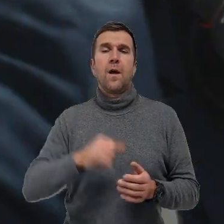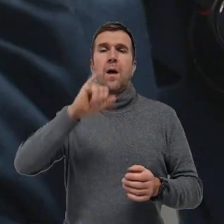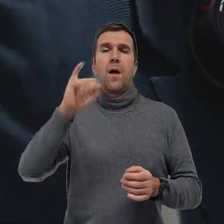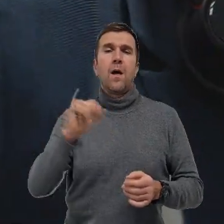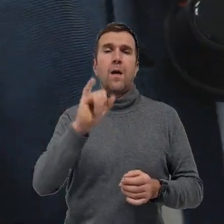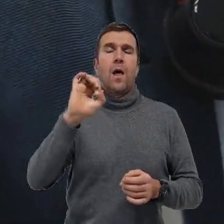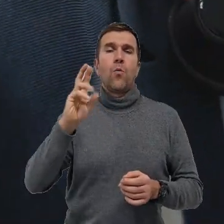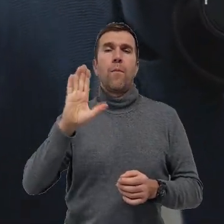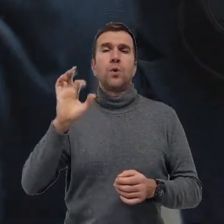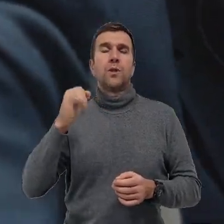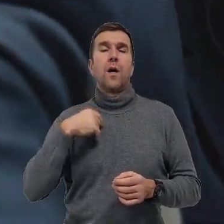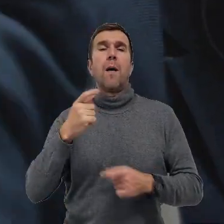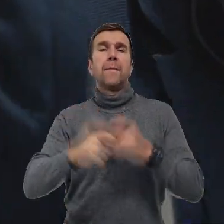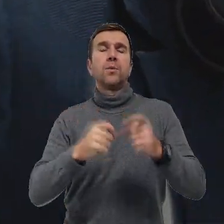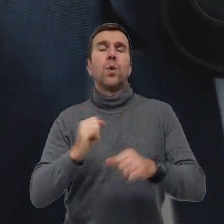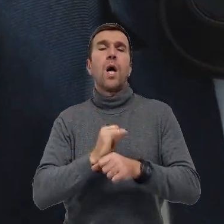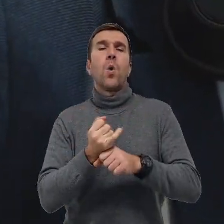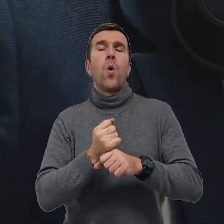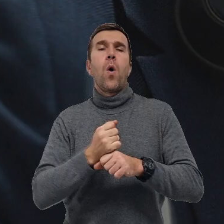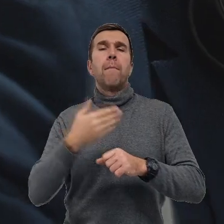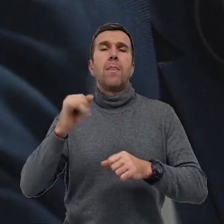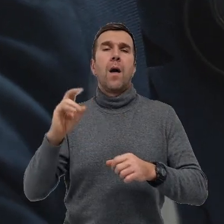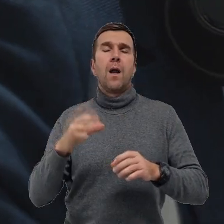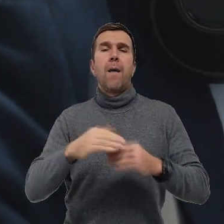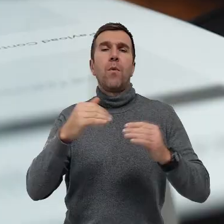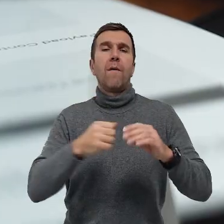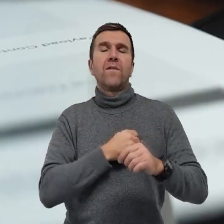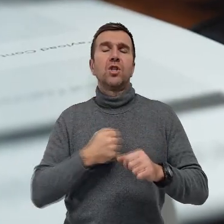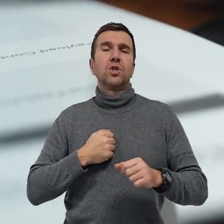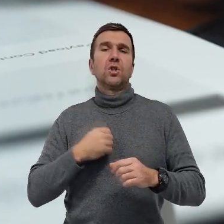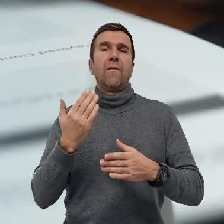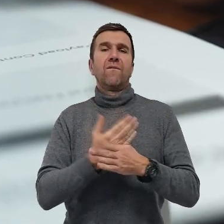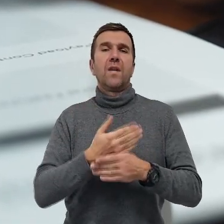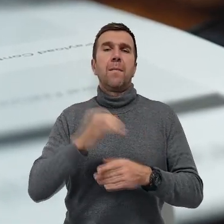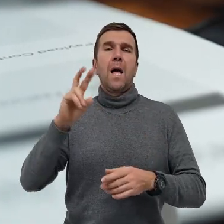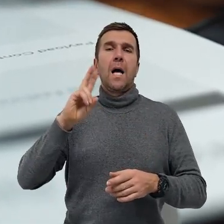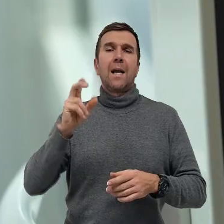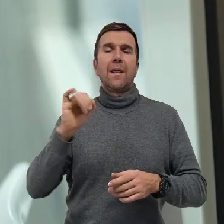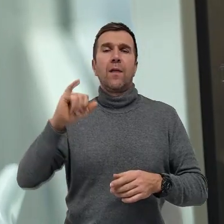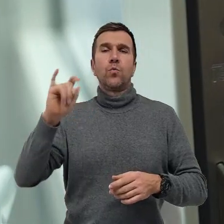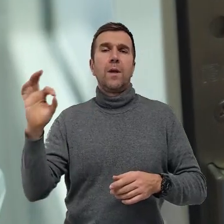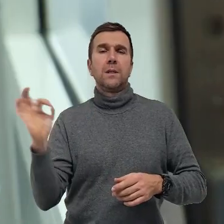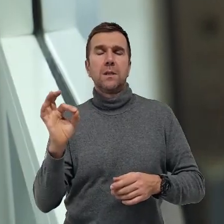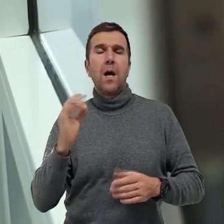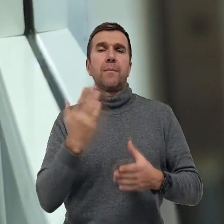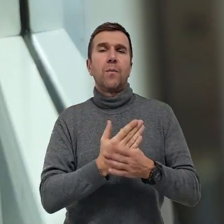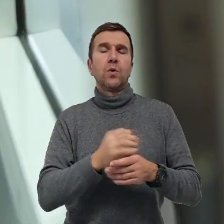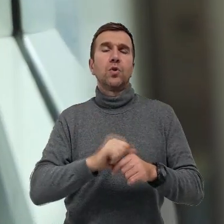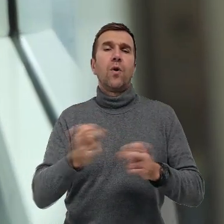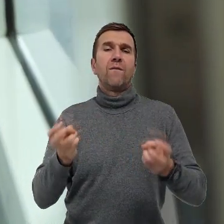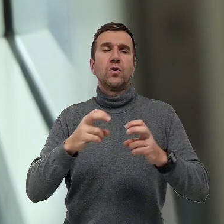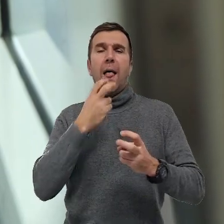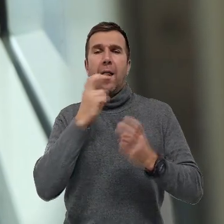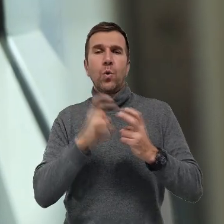Jakub Bochiński pracuje jako project manager w podwarszawskiej firmie Creotech Instruments. Przedsiębiorstwo zajmuje się